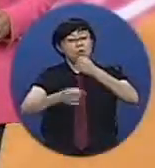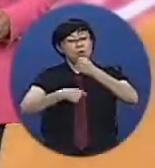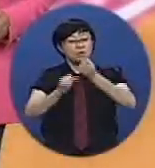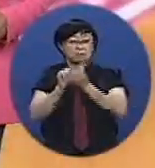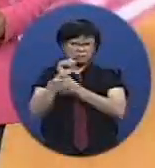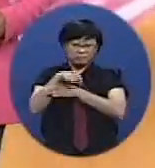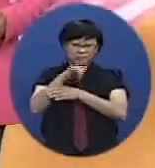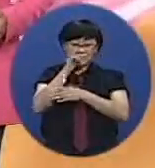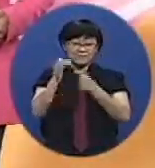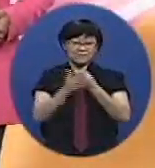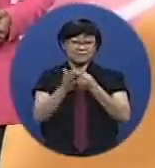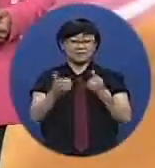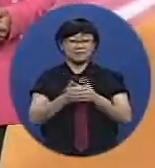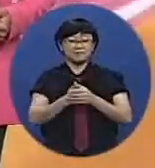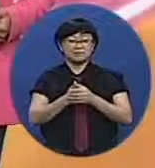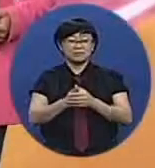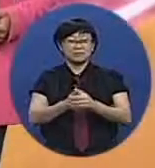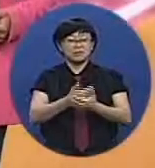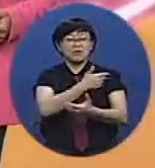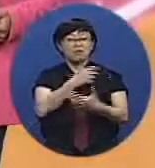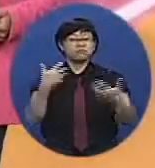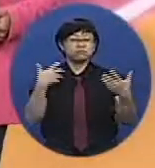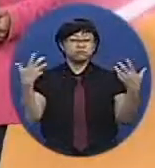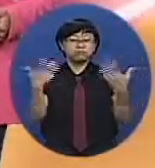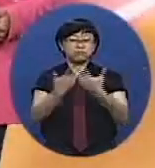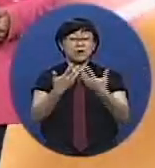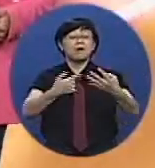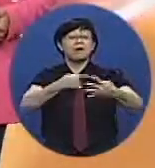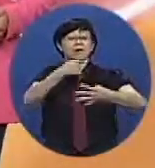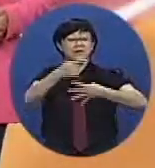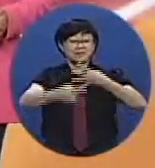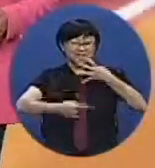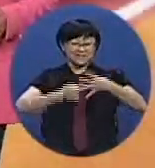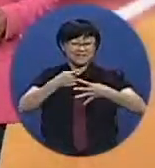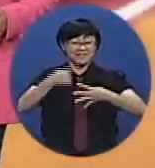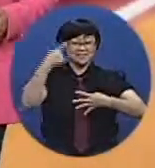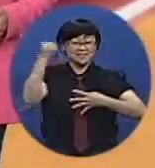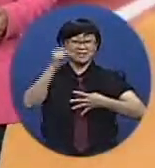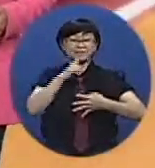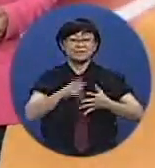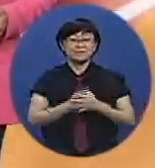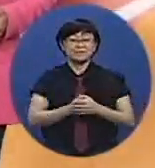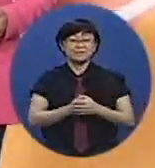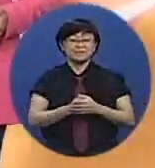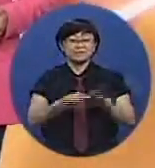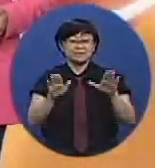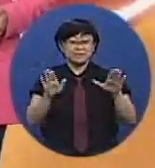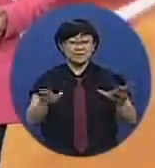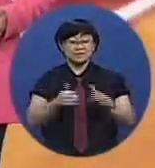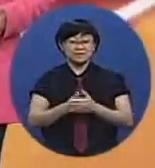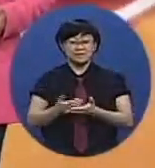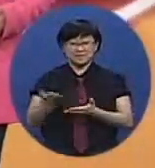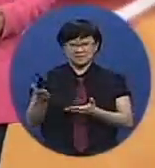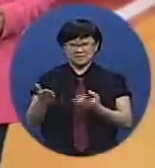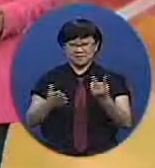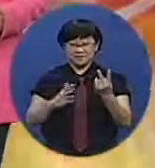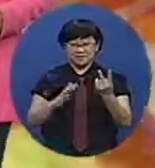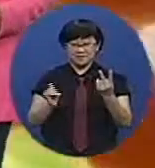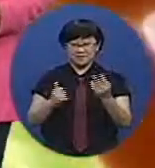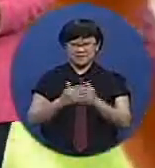그러니까. 맞아요, 맞아요. 예, 풍성한 계절이라고 그렇게 생각을 합니다. 네. 그래서 오늘 MC 분님이